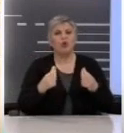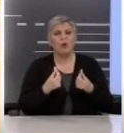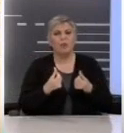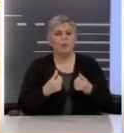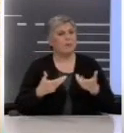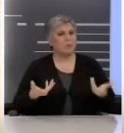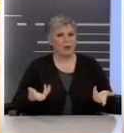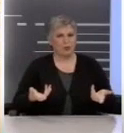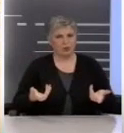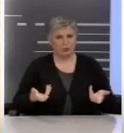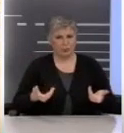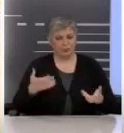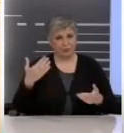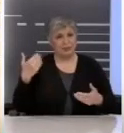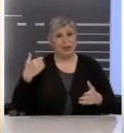τετραετία